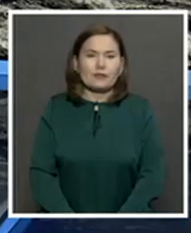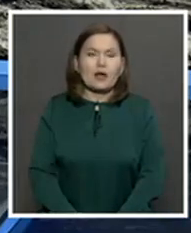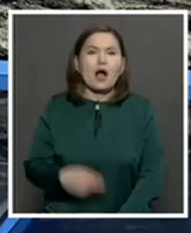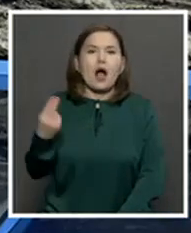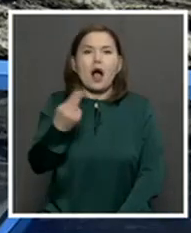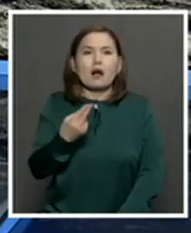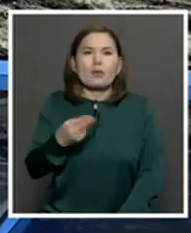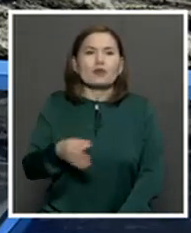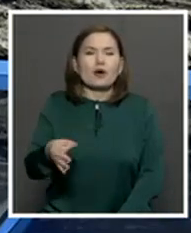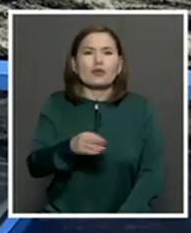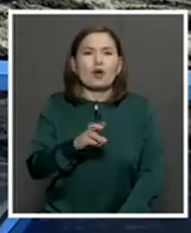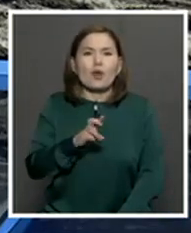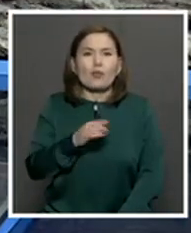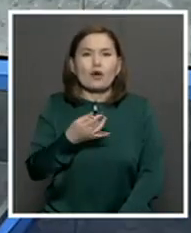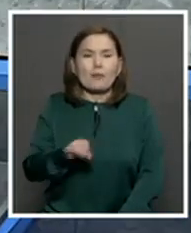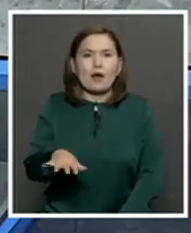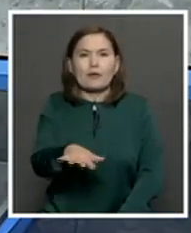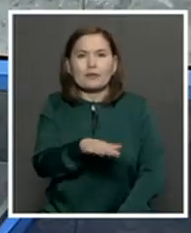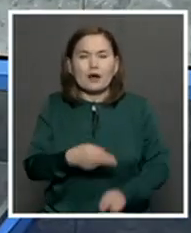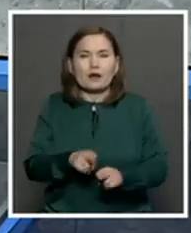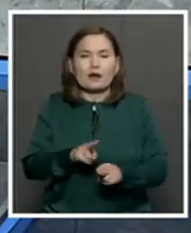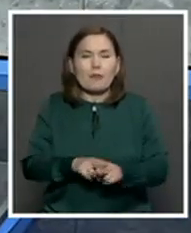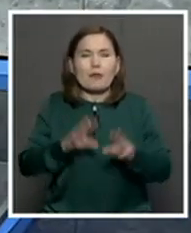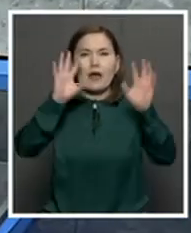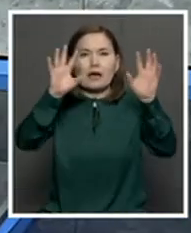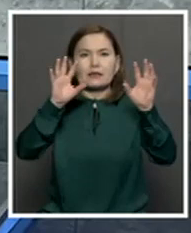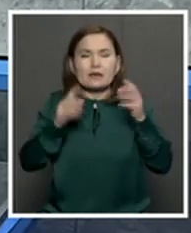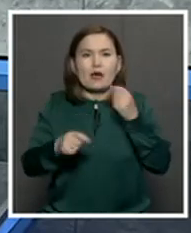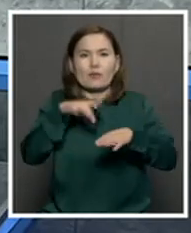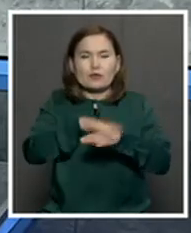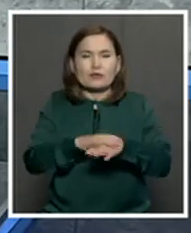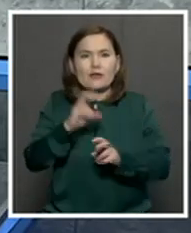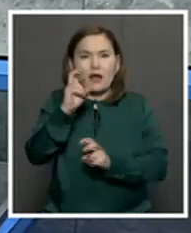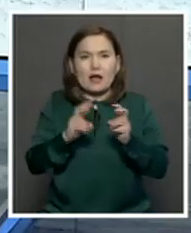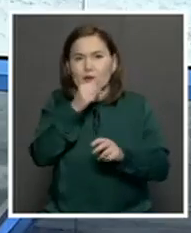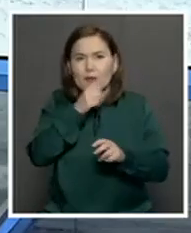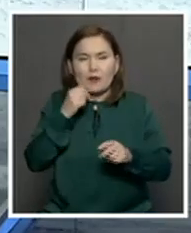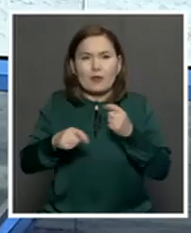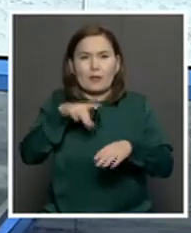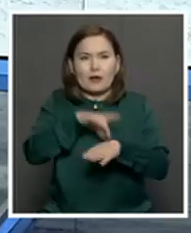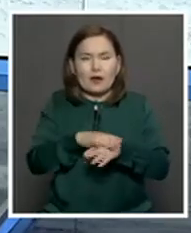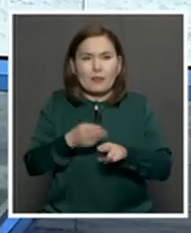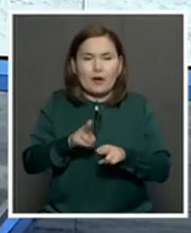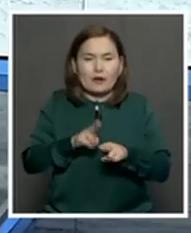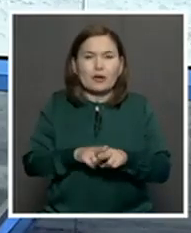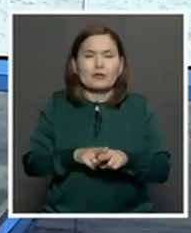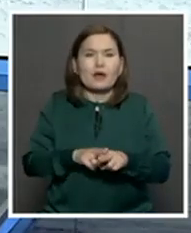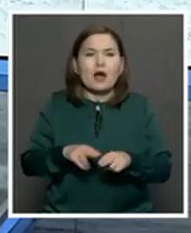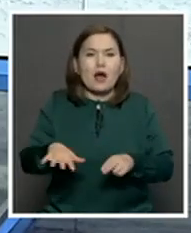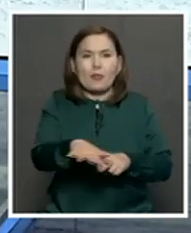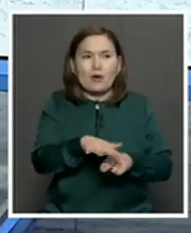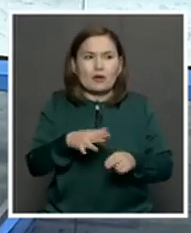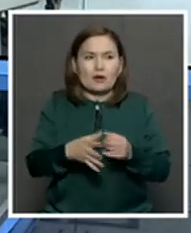Жалғастырамыз. Ақмола облысының Бурабай ауданында кен орнын заңсыз пайдаланған кәсіпорын анықталды. Серіктестік жалға алған карьерден тыс аумақта